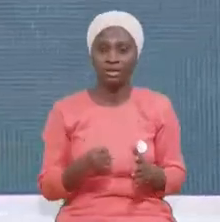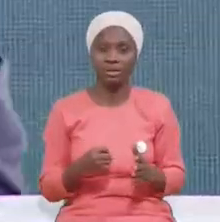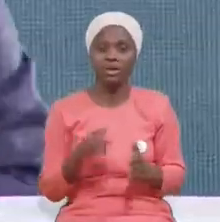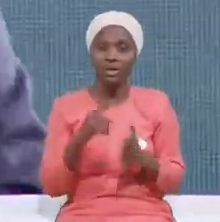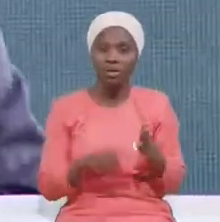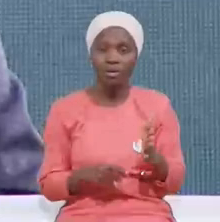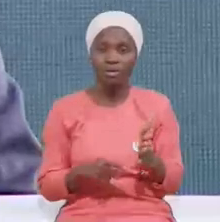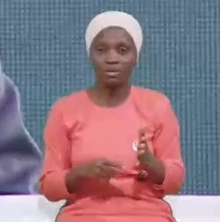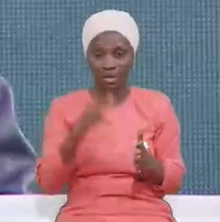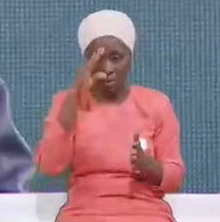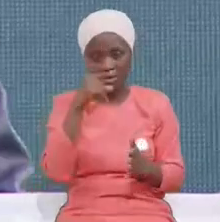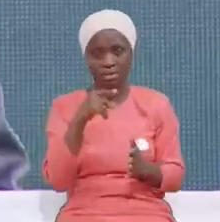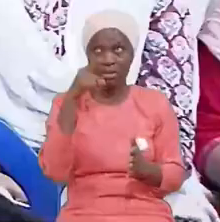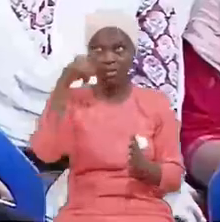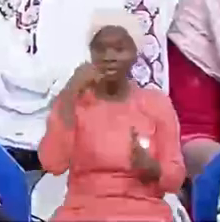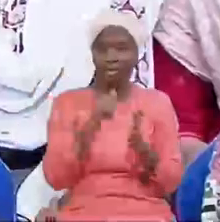Et qu'est-ce que nous avons?